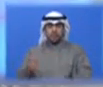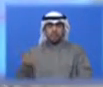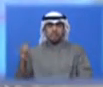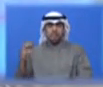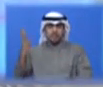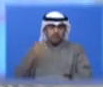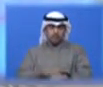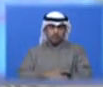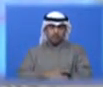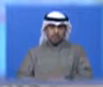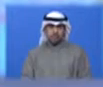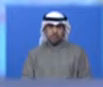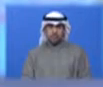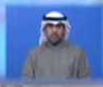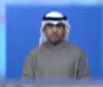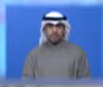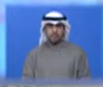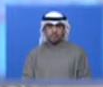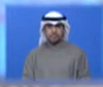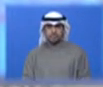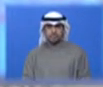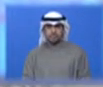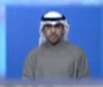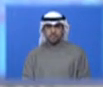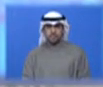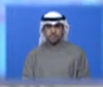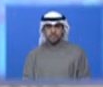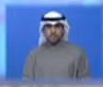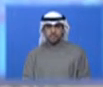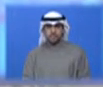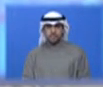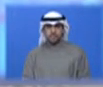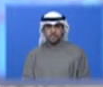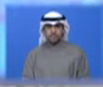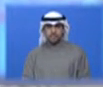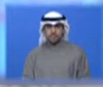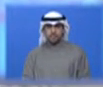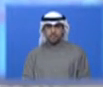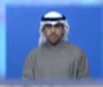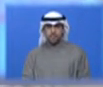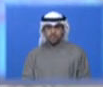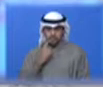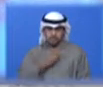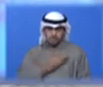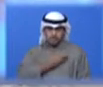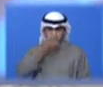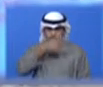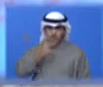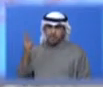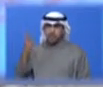صلاة عصر غد. انتقلت إلى رحمة الله تعالى هيفاء نصار علي الزعبي عن عمر